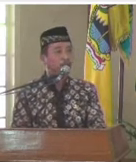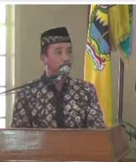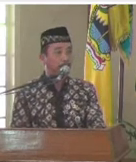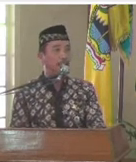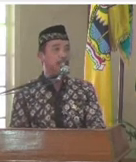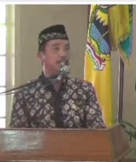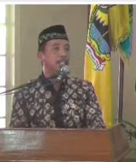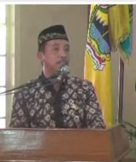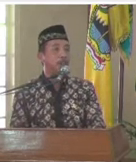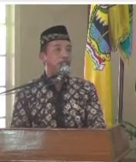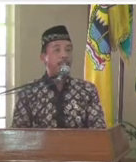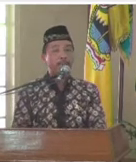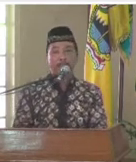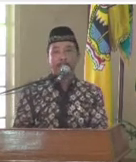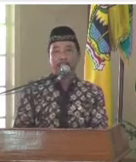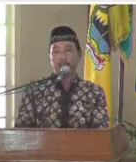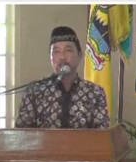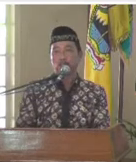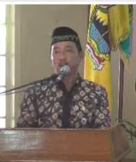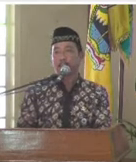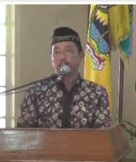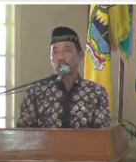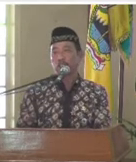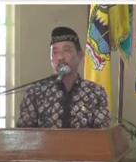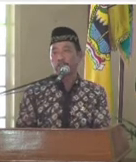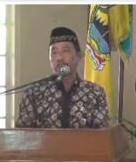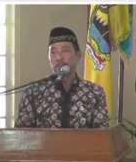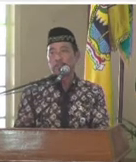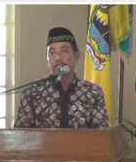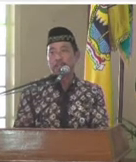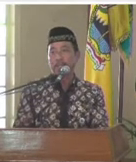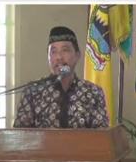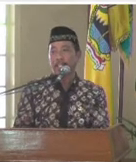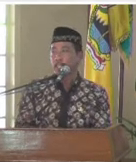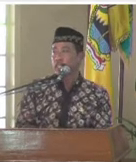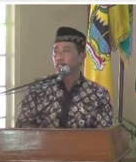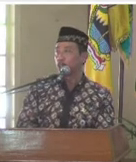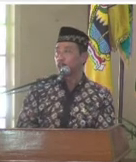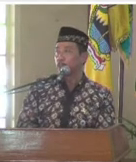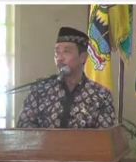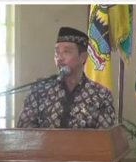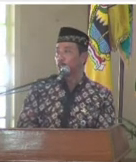jalan nasional mau nyebrang ini butuh waktu sampai